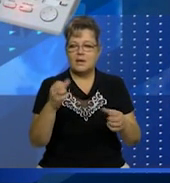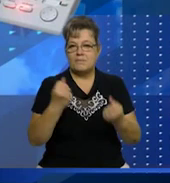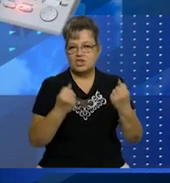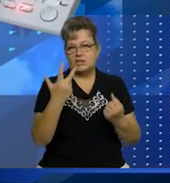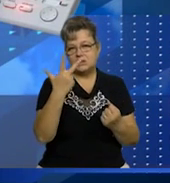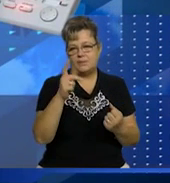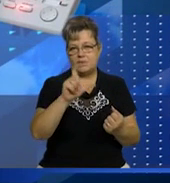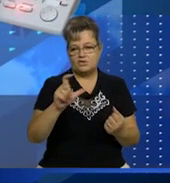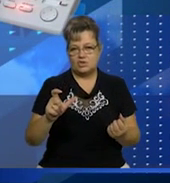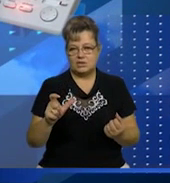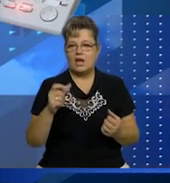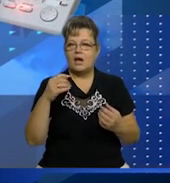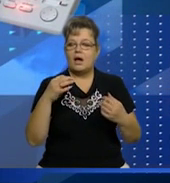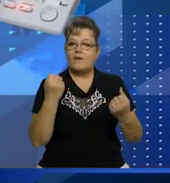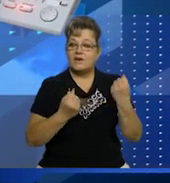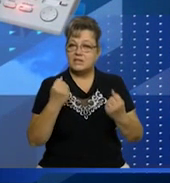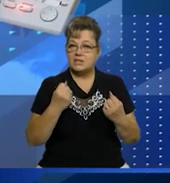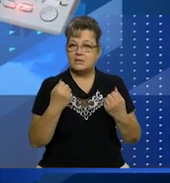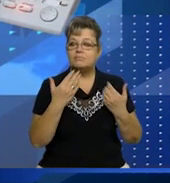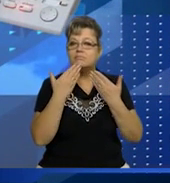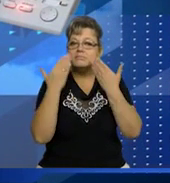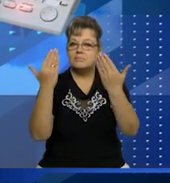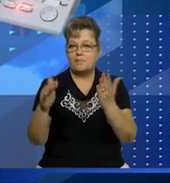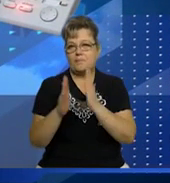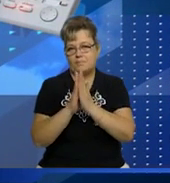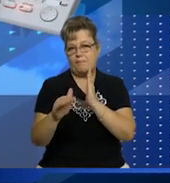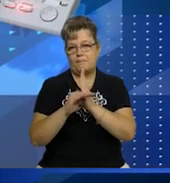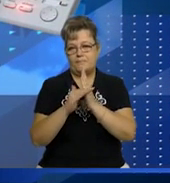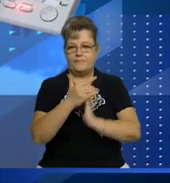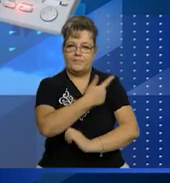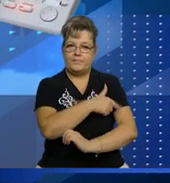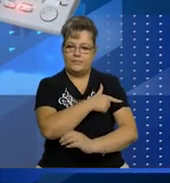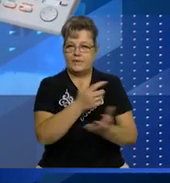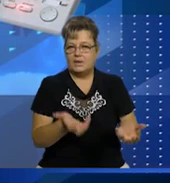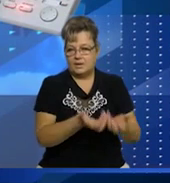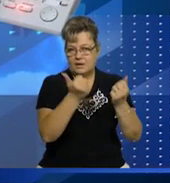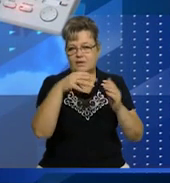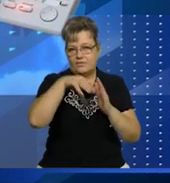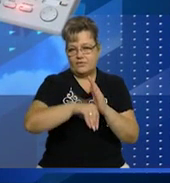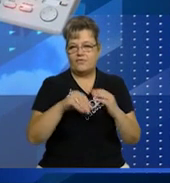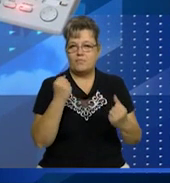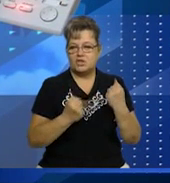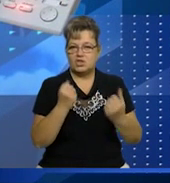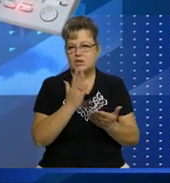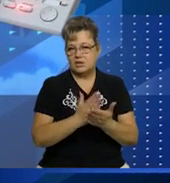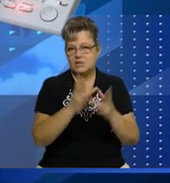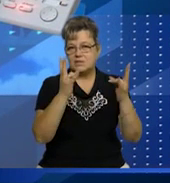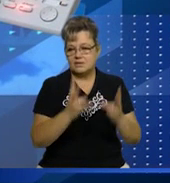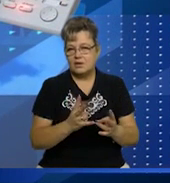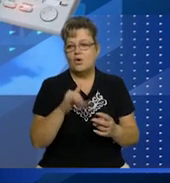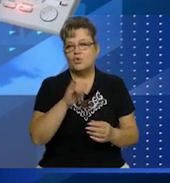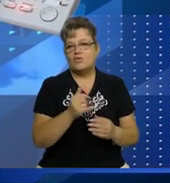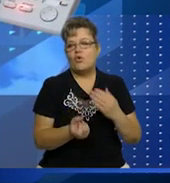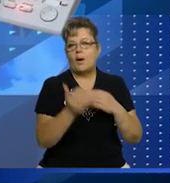легковой автомобиль с тремя местными жителями. Водитель автомобиля обратился с просьбой об оказании медицинской помощи пассажиру, находящемуся в салоне. В ходе